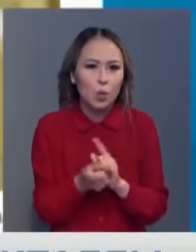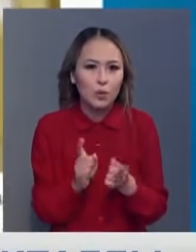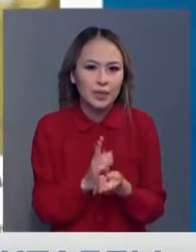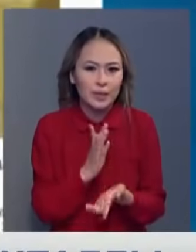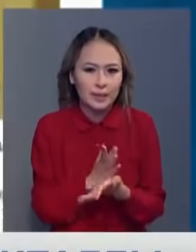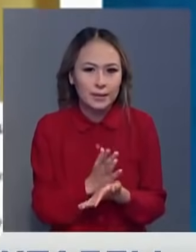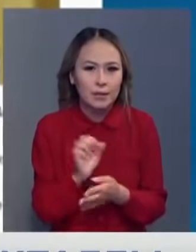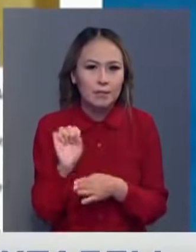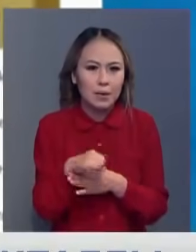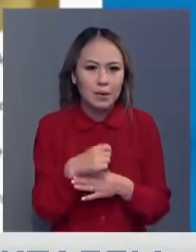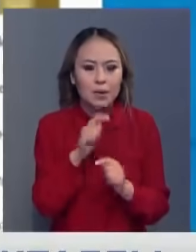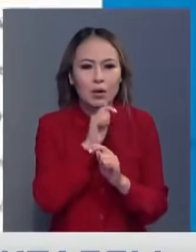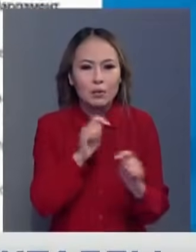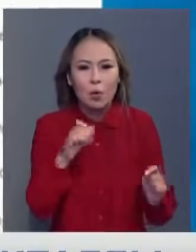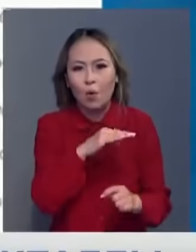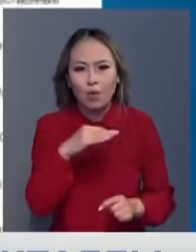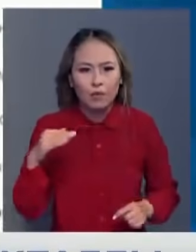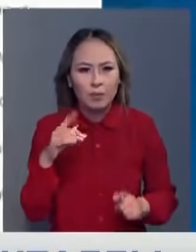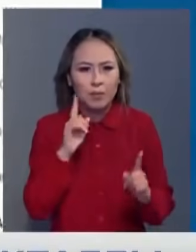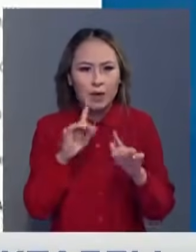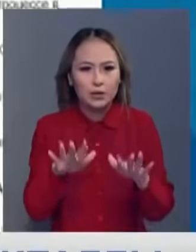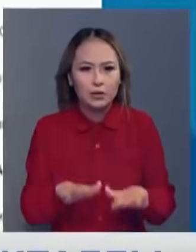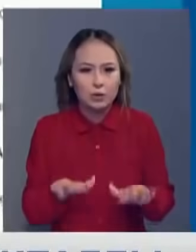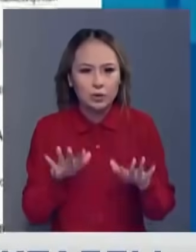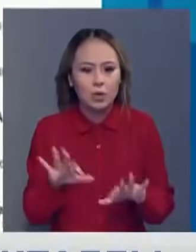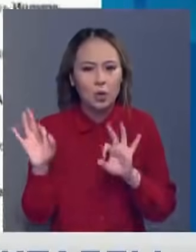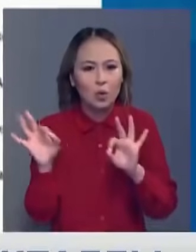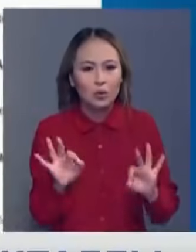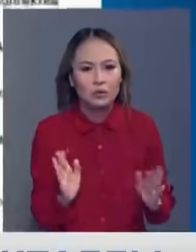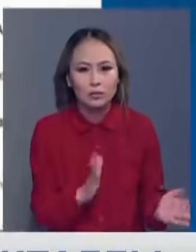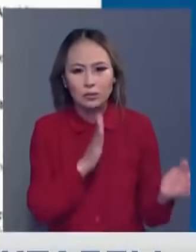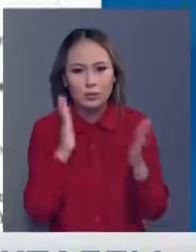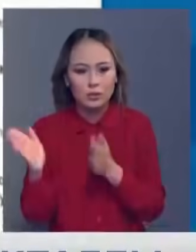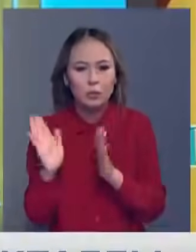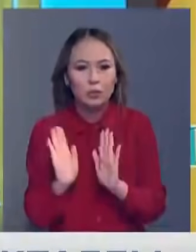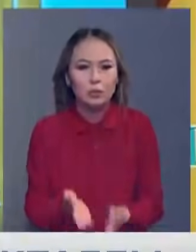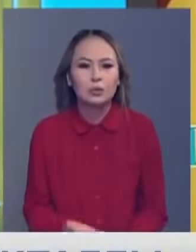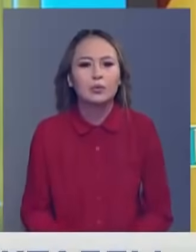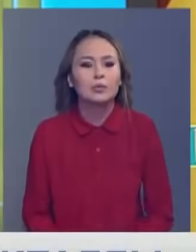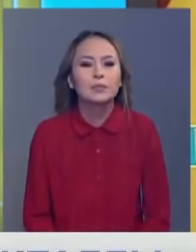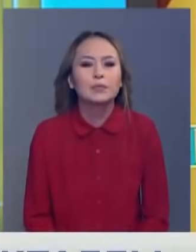ұшырады. Жеңімпаздарды марапаттау рәсімі парламенттің күзгі сессиясында өткізіледі.